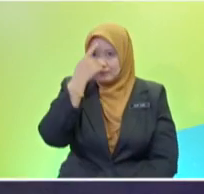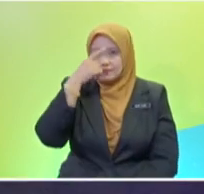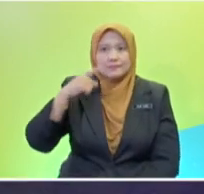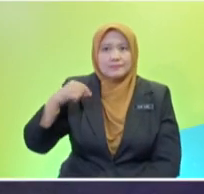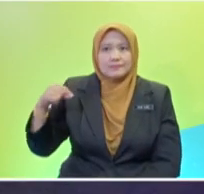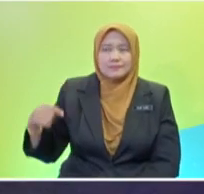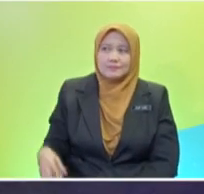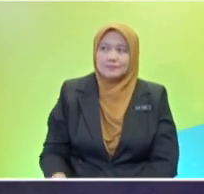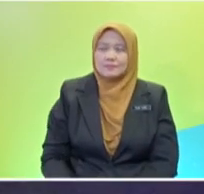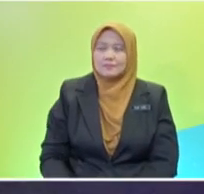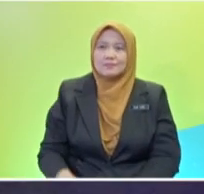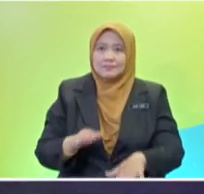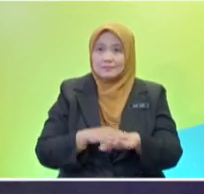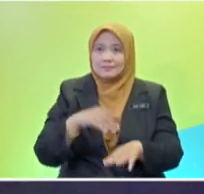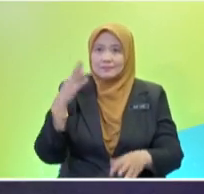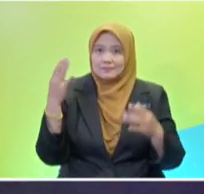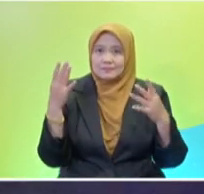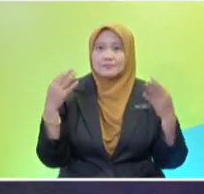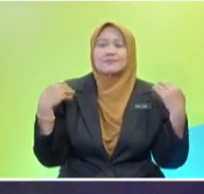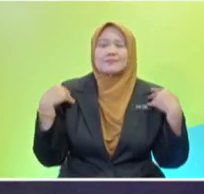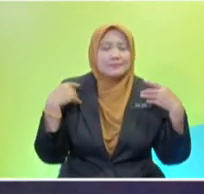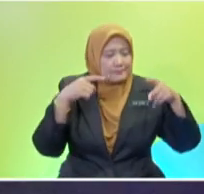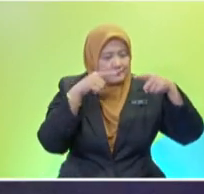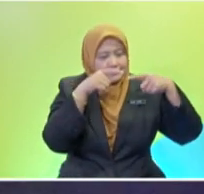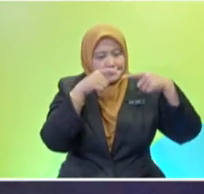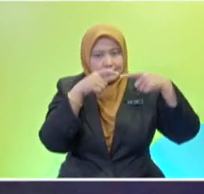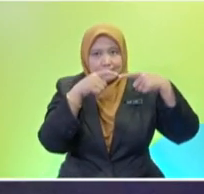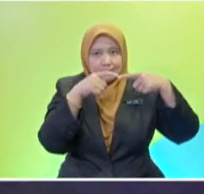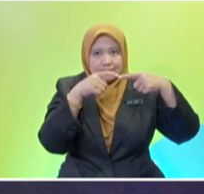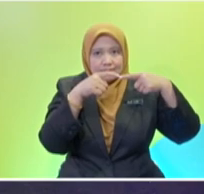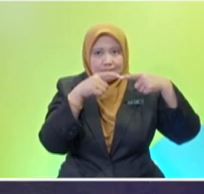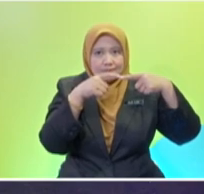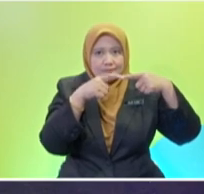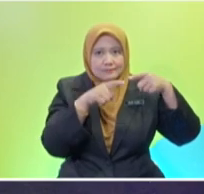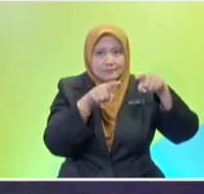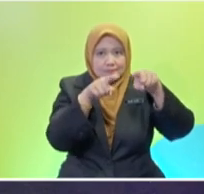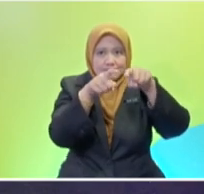di sesuatu lagi itu kita Panggil kuku